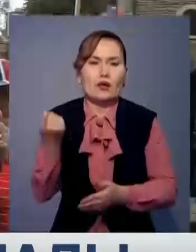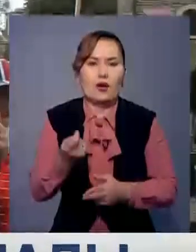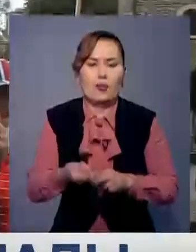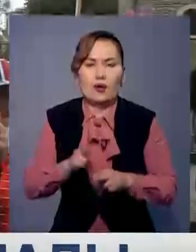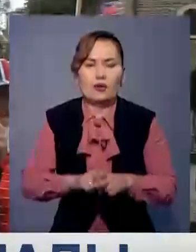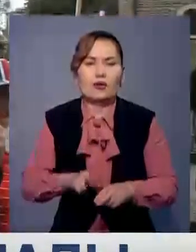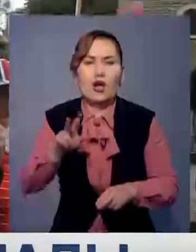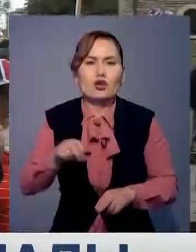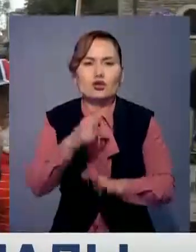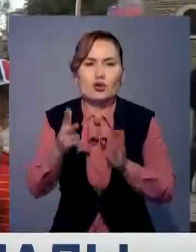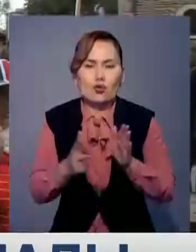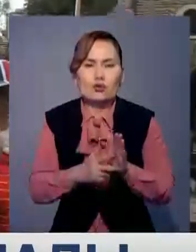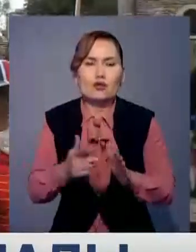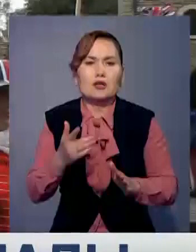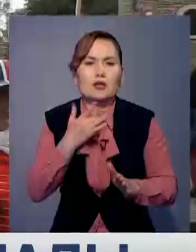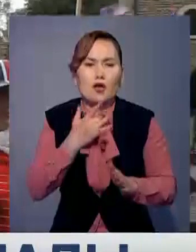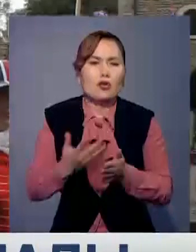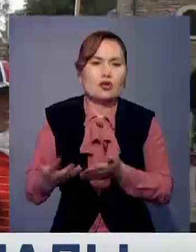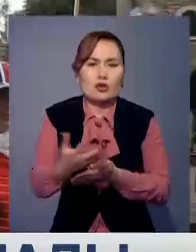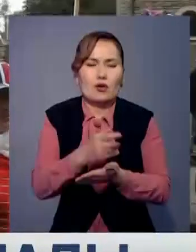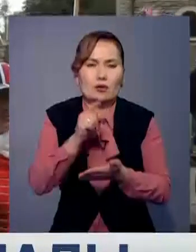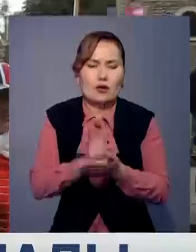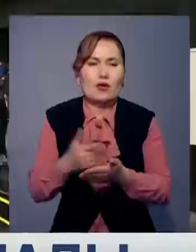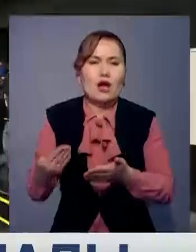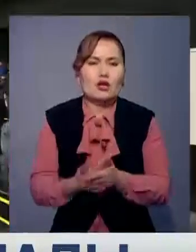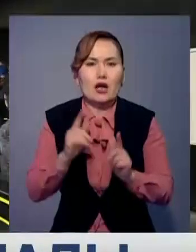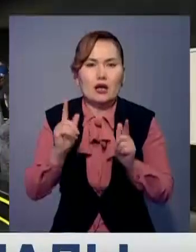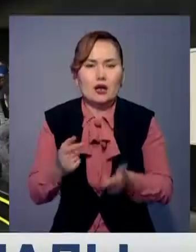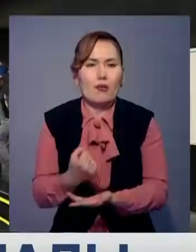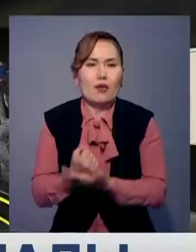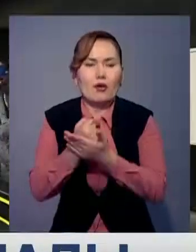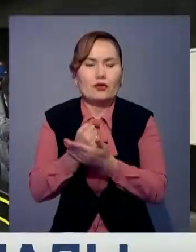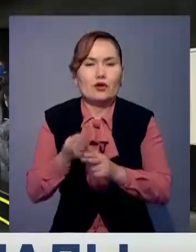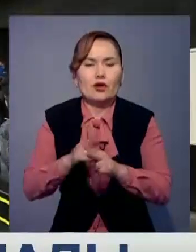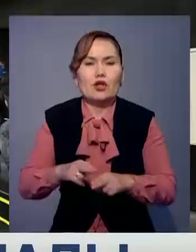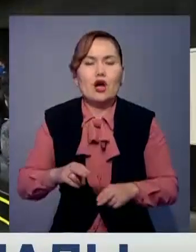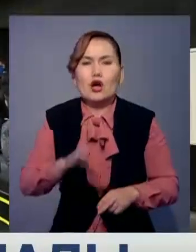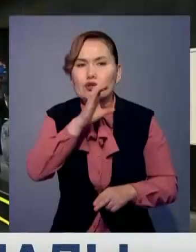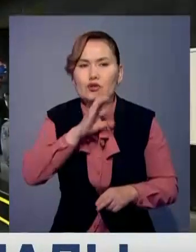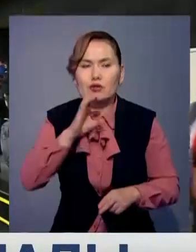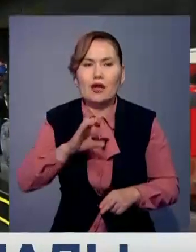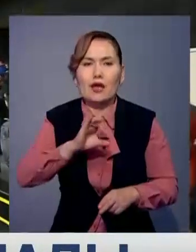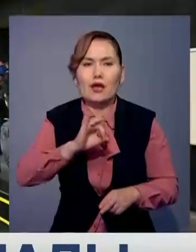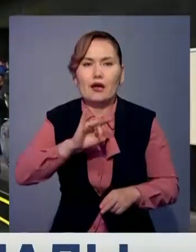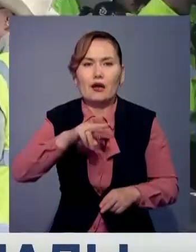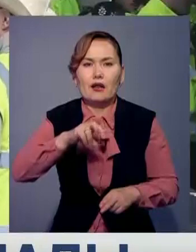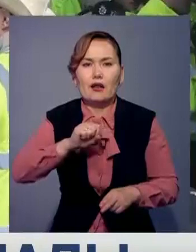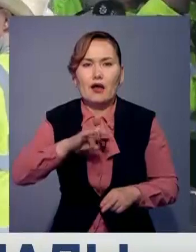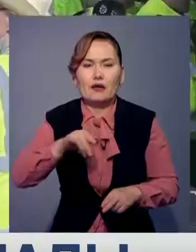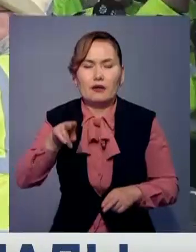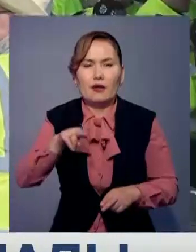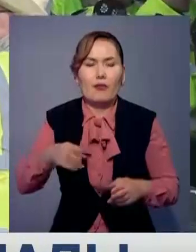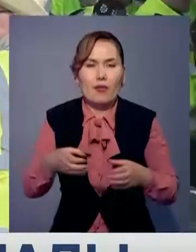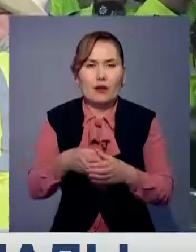кемінде 318 дауыс жинауы керек. Жаңа келісімді қолдамайтындардың қатарында Солтүстік Ирландияның демократиялық юнионистік партиясы